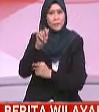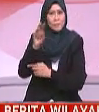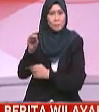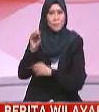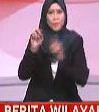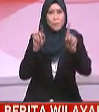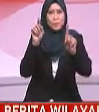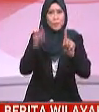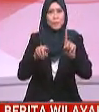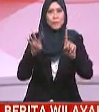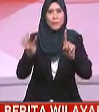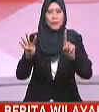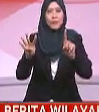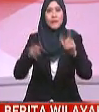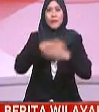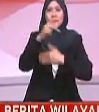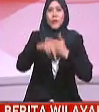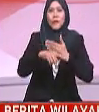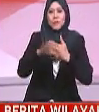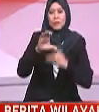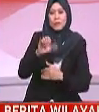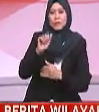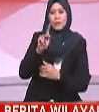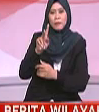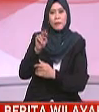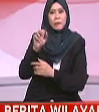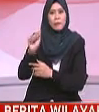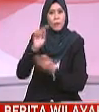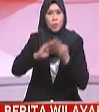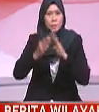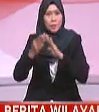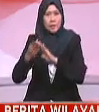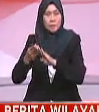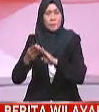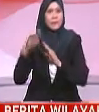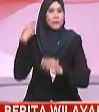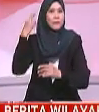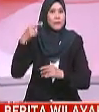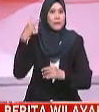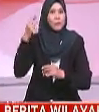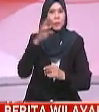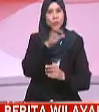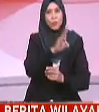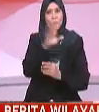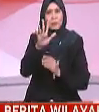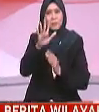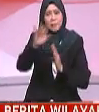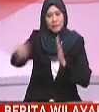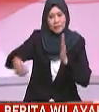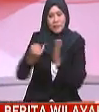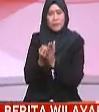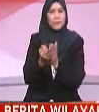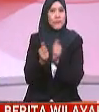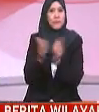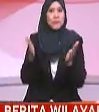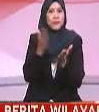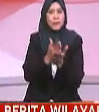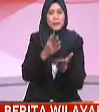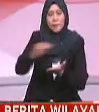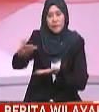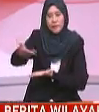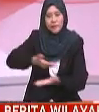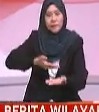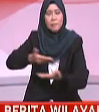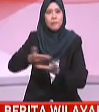1 April ini, antaranya program Cakna Komuniti, siaran radio 75 jam tanpa henti dan interaktif